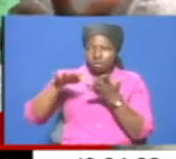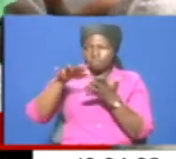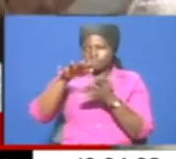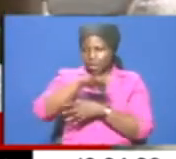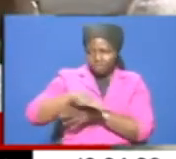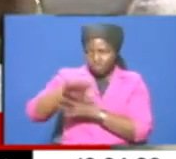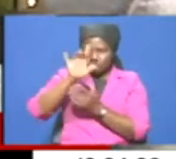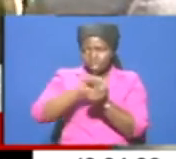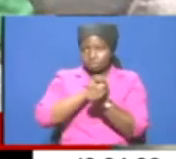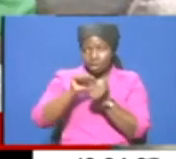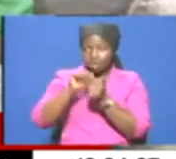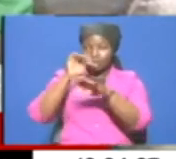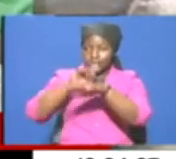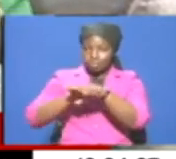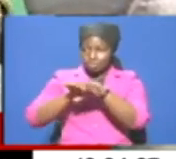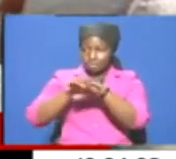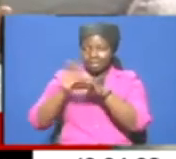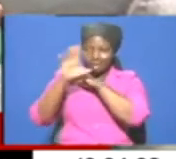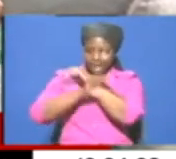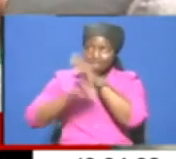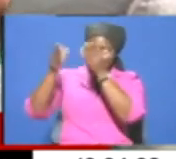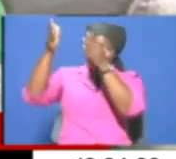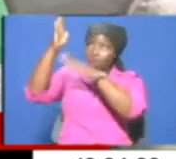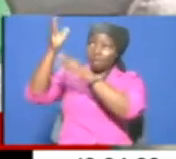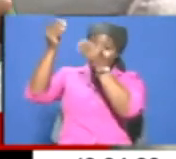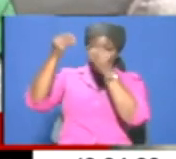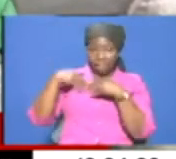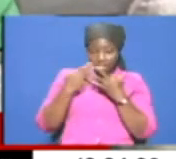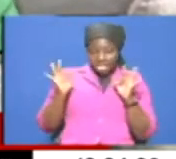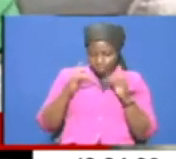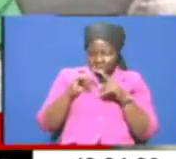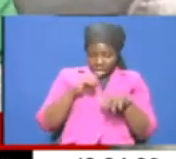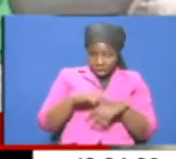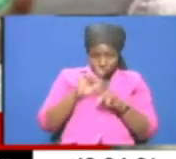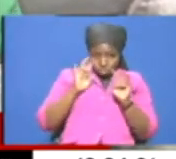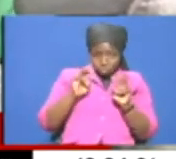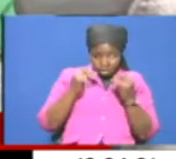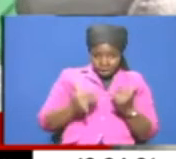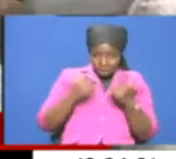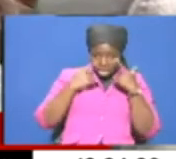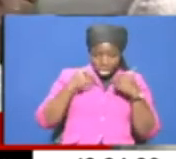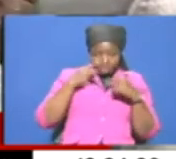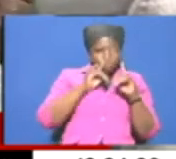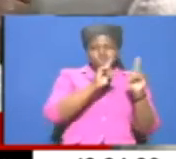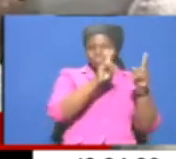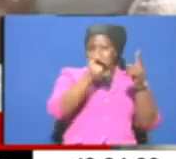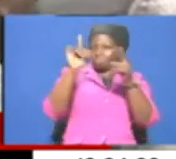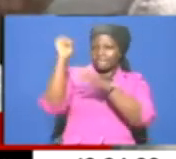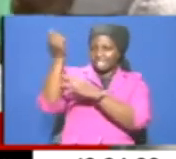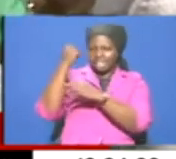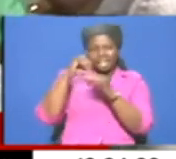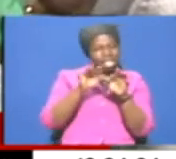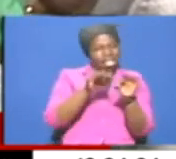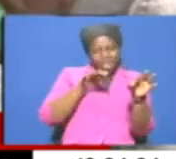bure. Lakini vile saa hii ukiangalia unalia. Tembea Kenya. Hectares and hectares of rad.